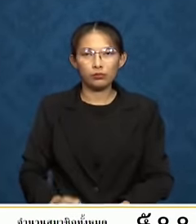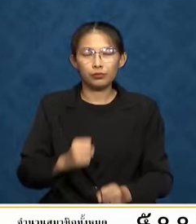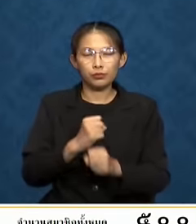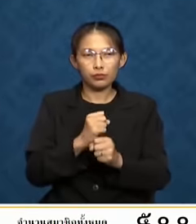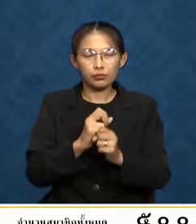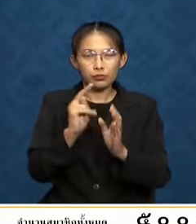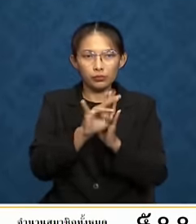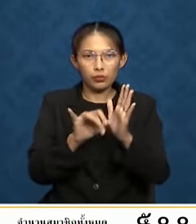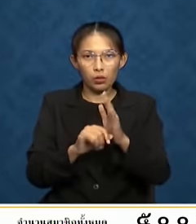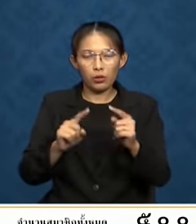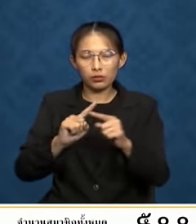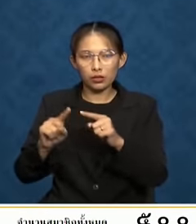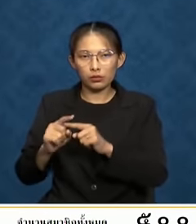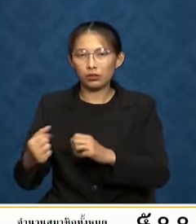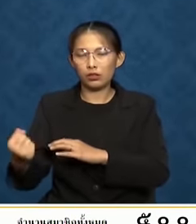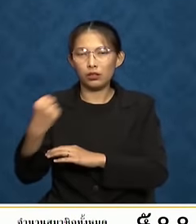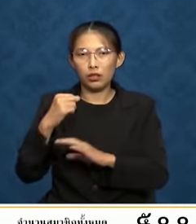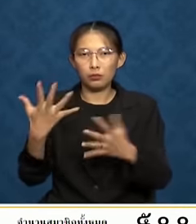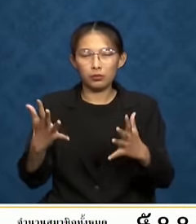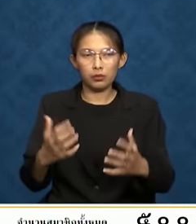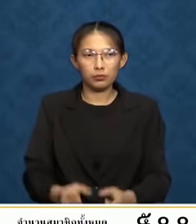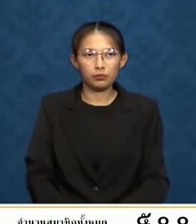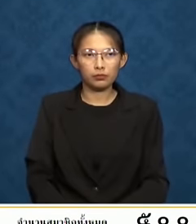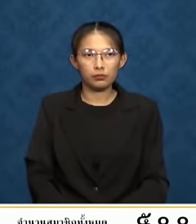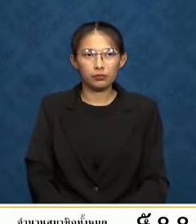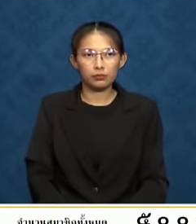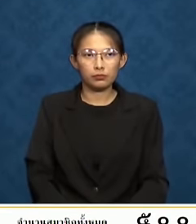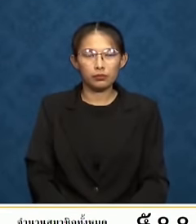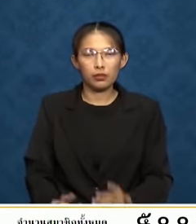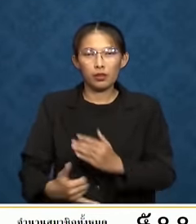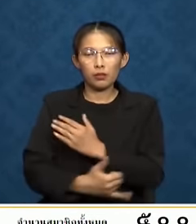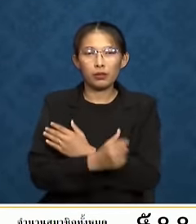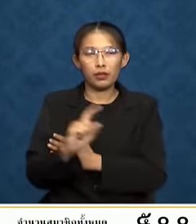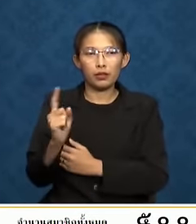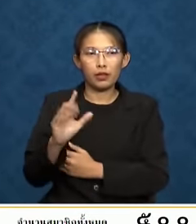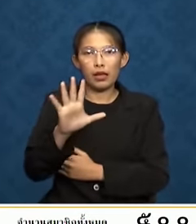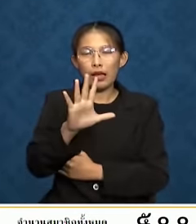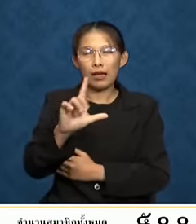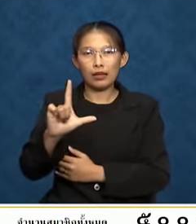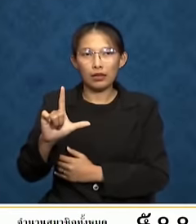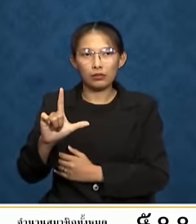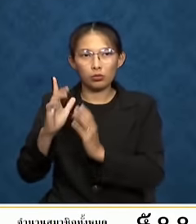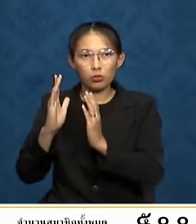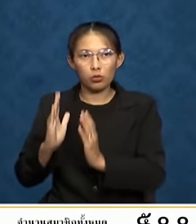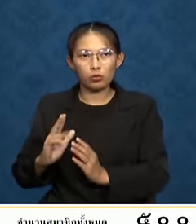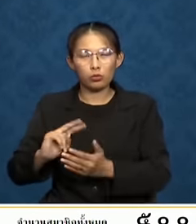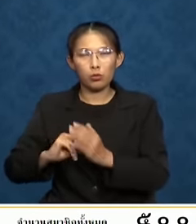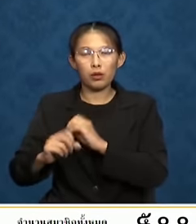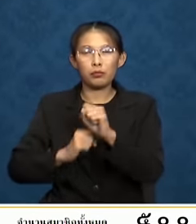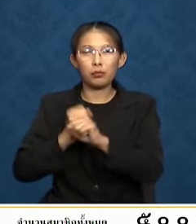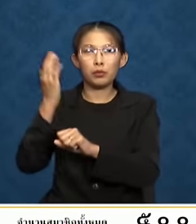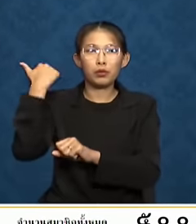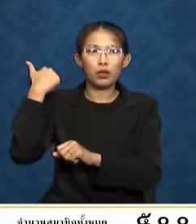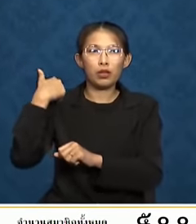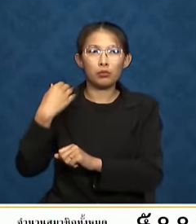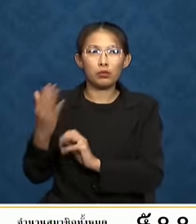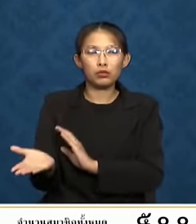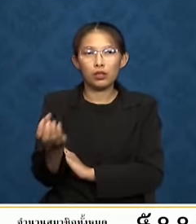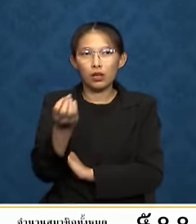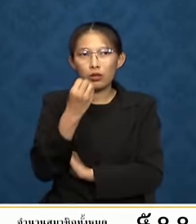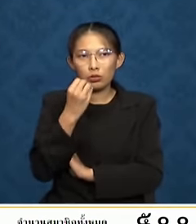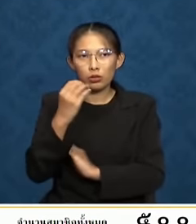ประเทศไม่แข็งแรงก็ประเทศที่บอกว่า 5ล้านกว่ากี่ปีที่แล้วบอกว่ากินข้าวเช้าที่